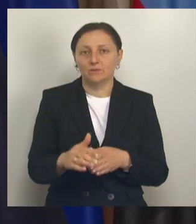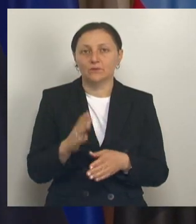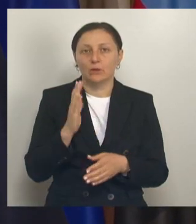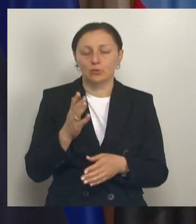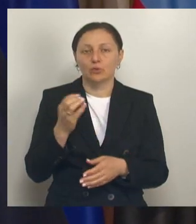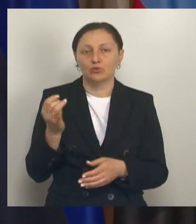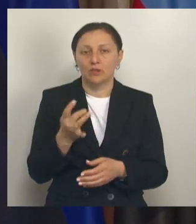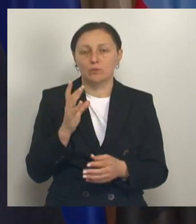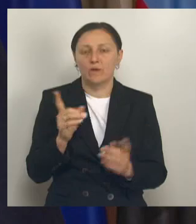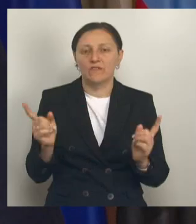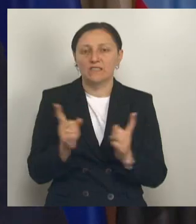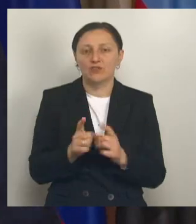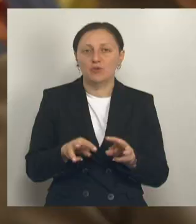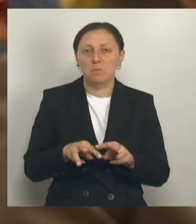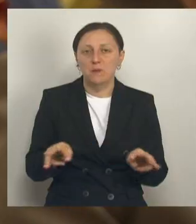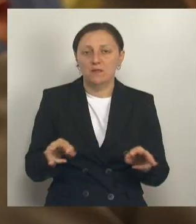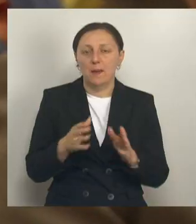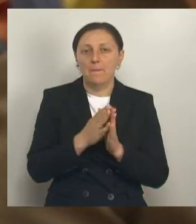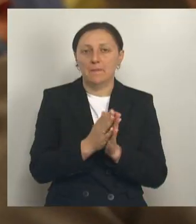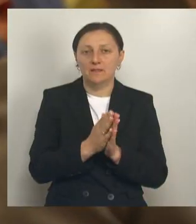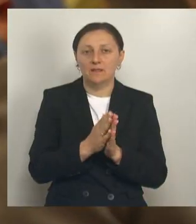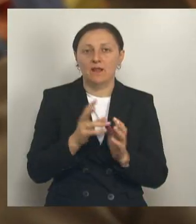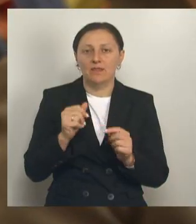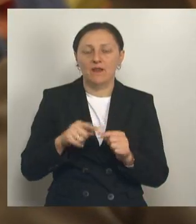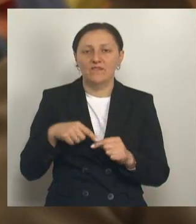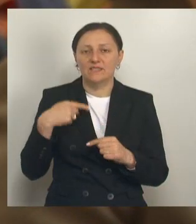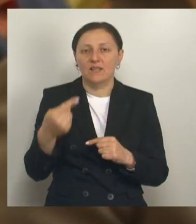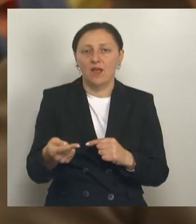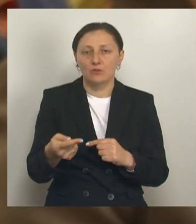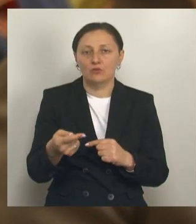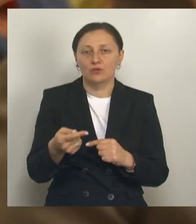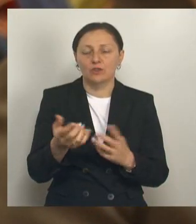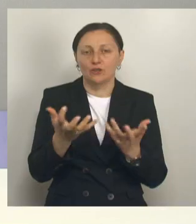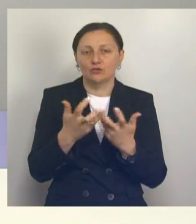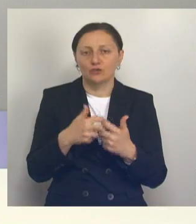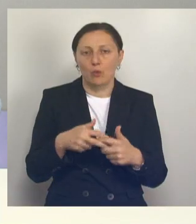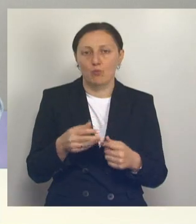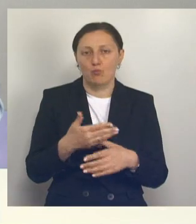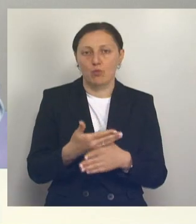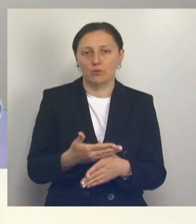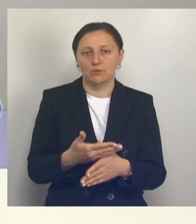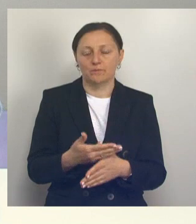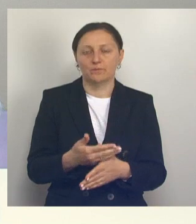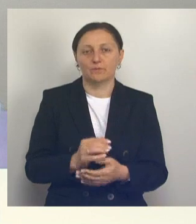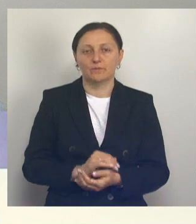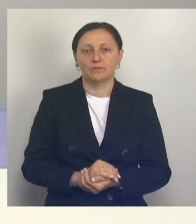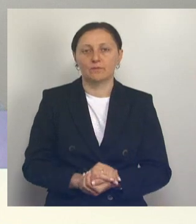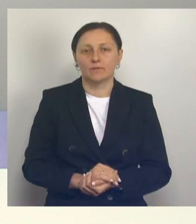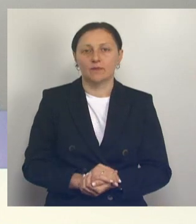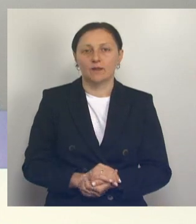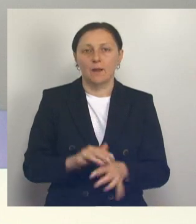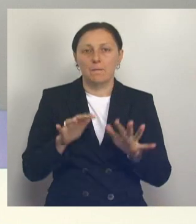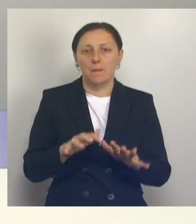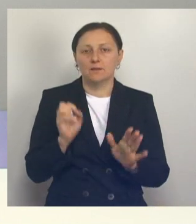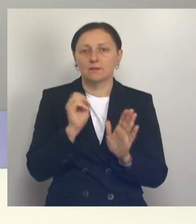буду еще раз встречаться с министром и Простите уже следующий этап формирования помощи продолжаем на местах